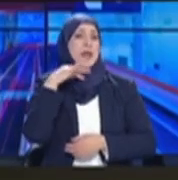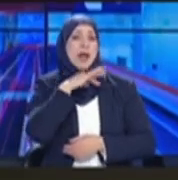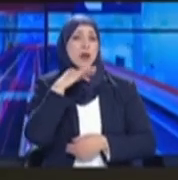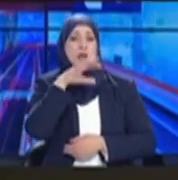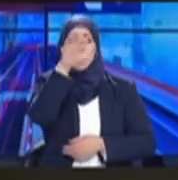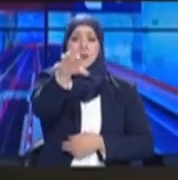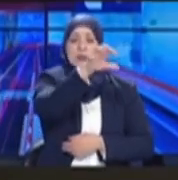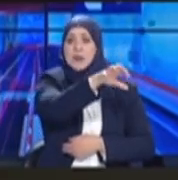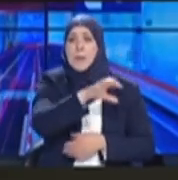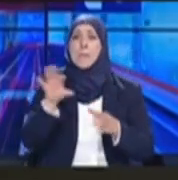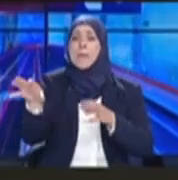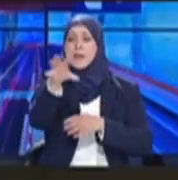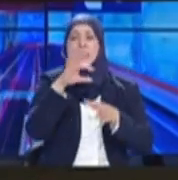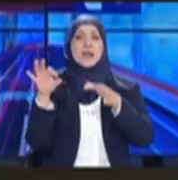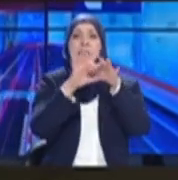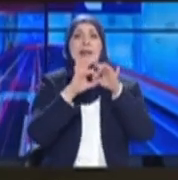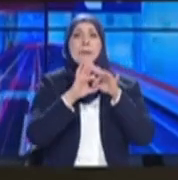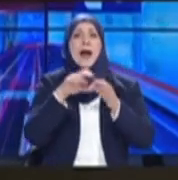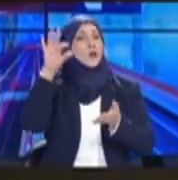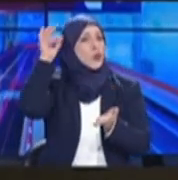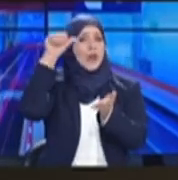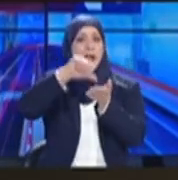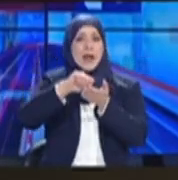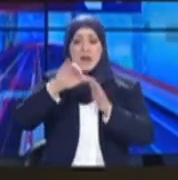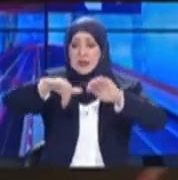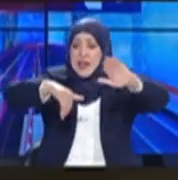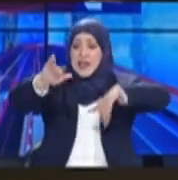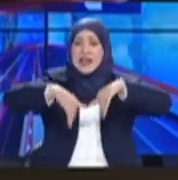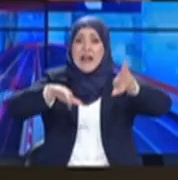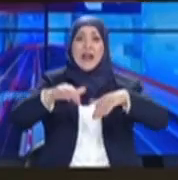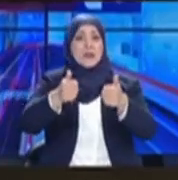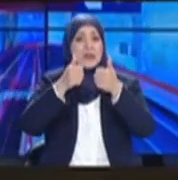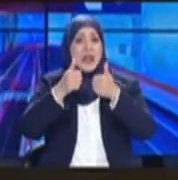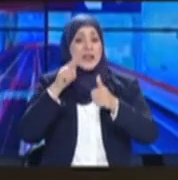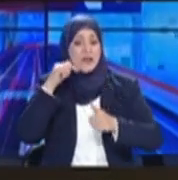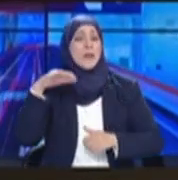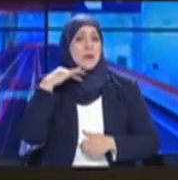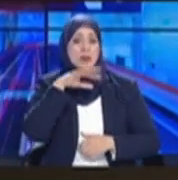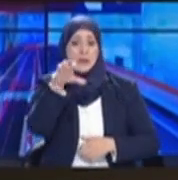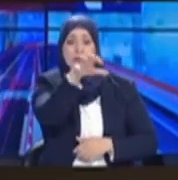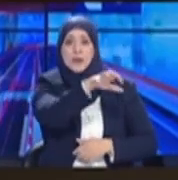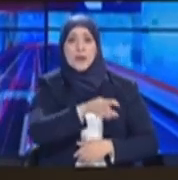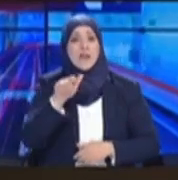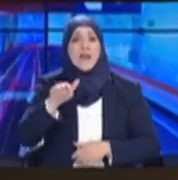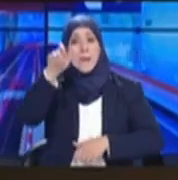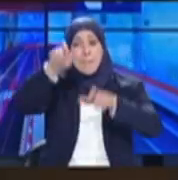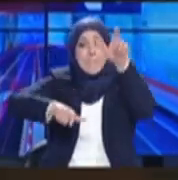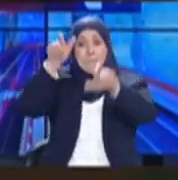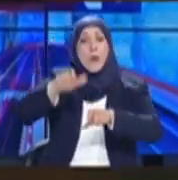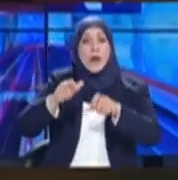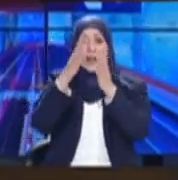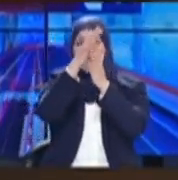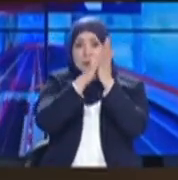في المزاج على الطريق الرئيسي اه اليوم بدقه وفي يستعمل القفازات ال